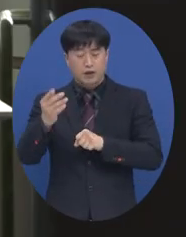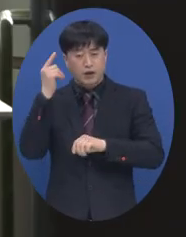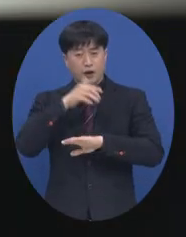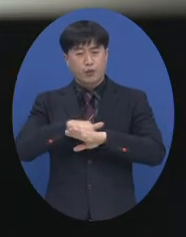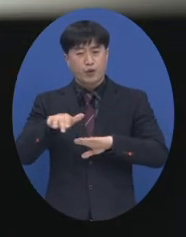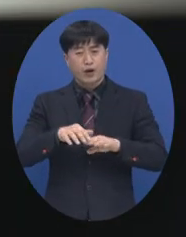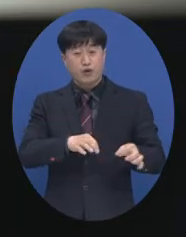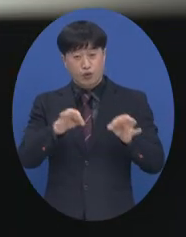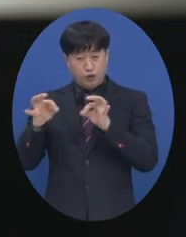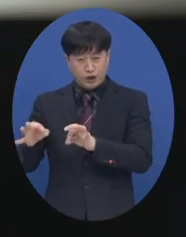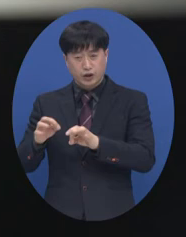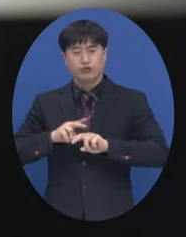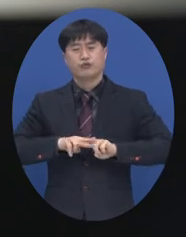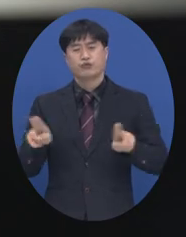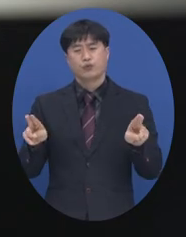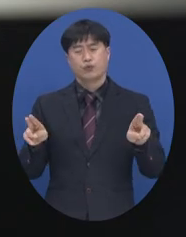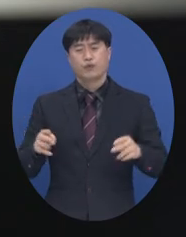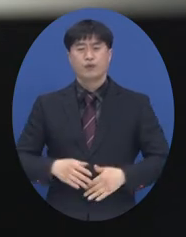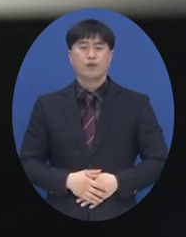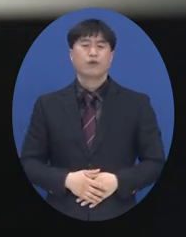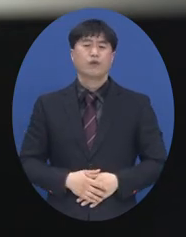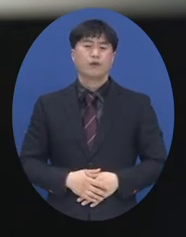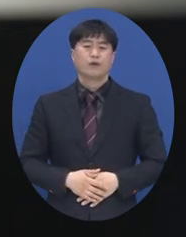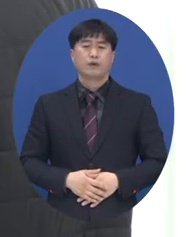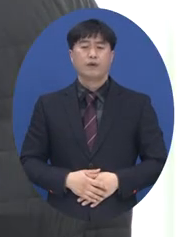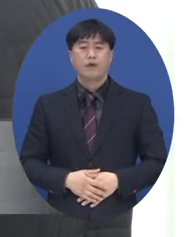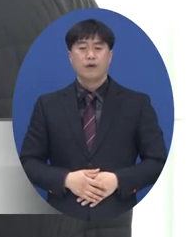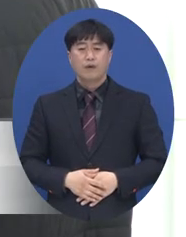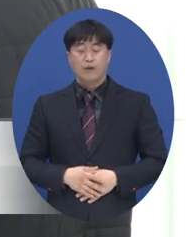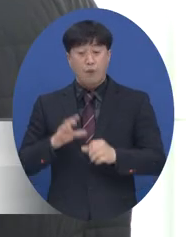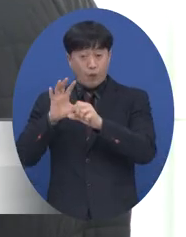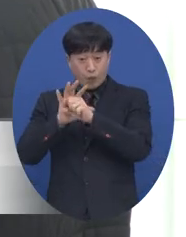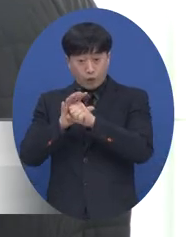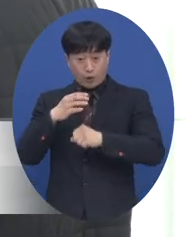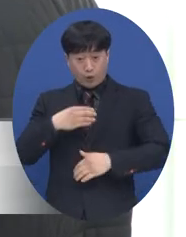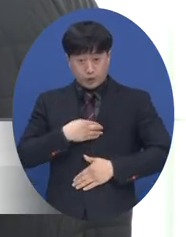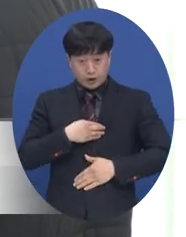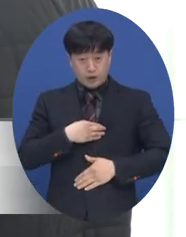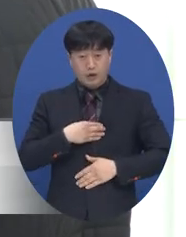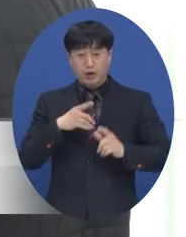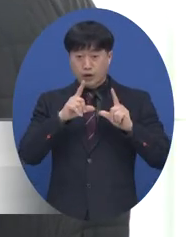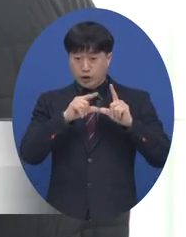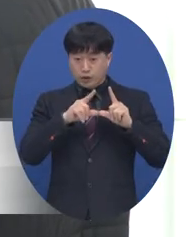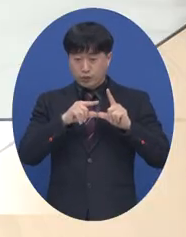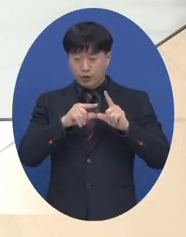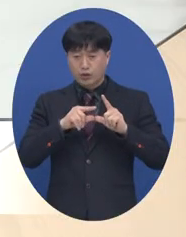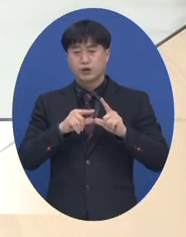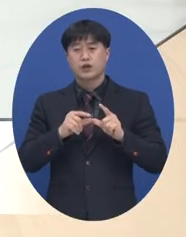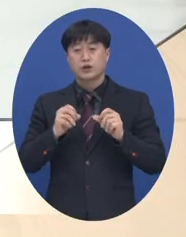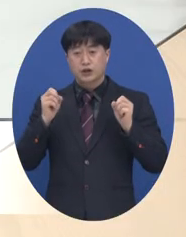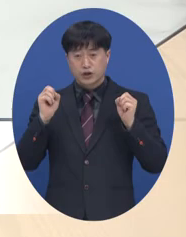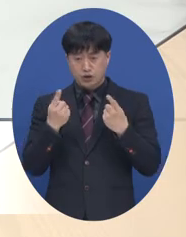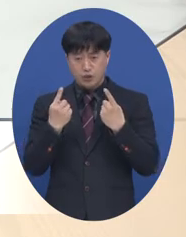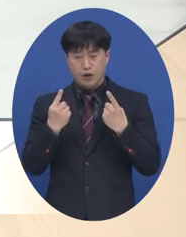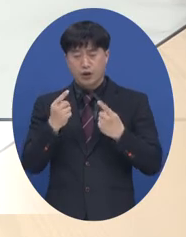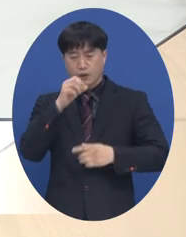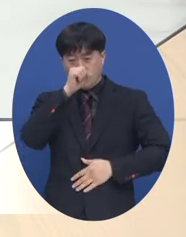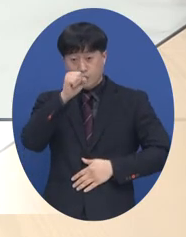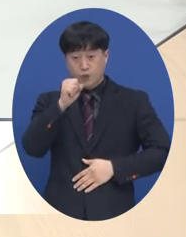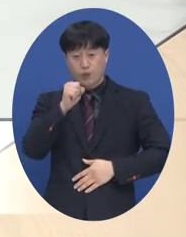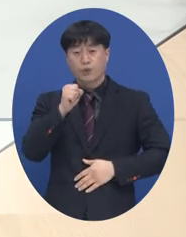연기나 취소가 되는 상황 등이었습니다 반면 코로나 위기가 일부 산업의 선 기회로 작용할 것이란 긍정적인